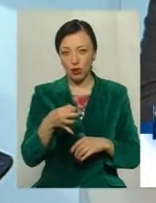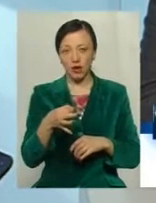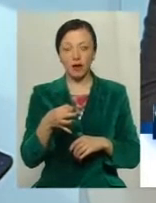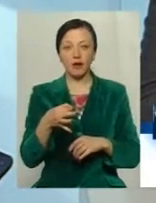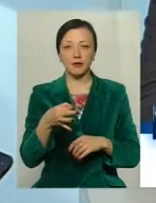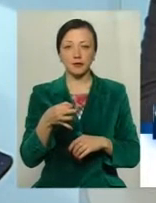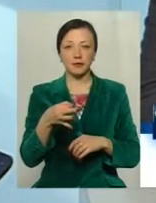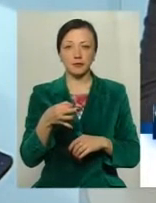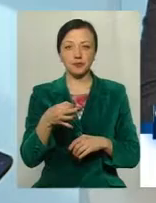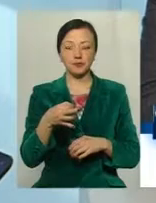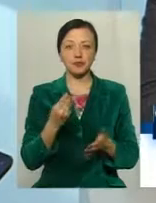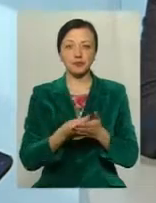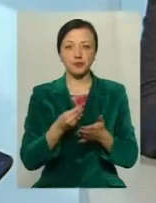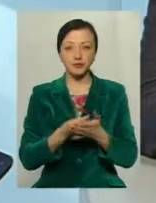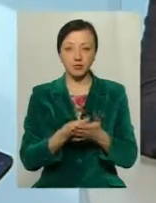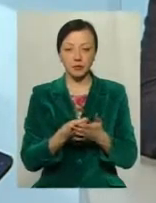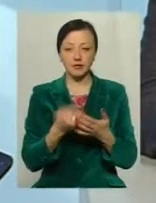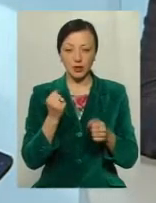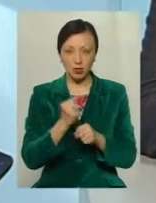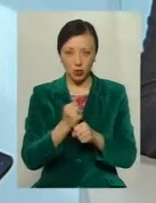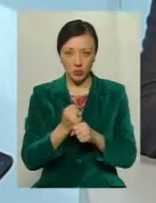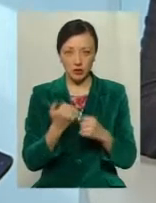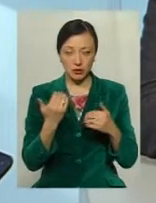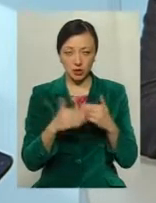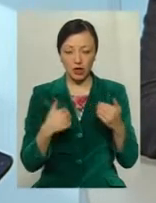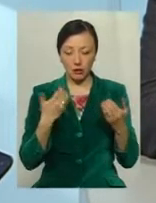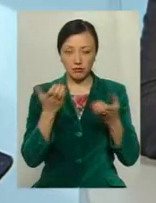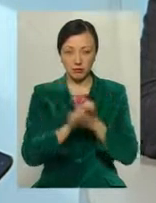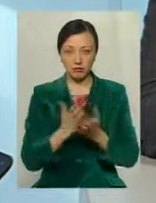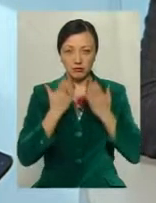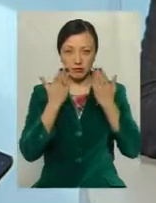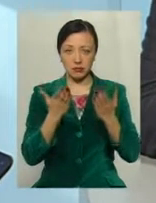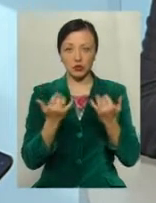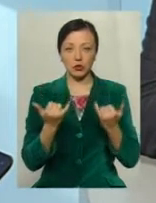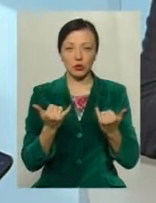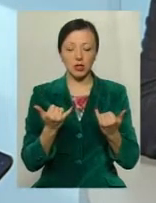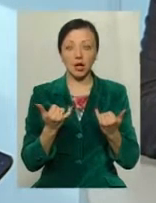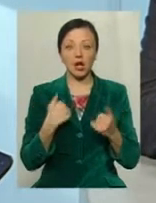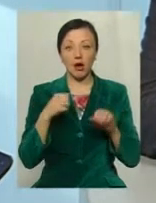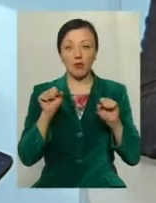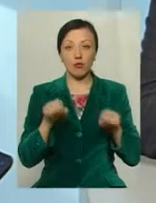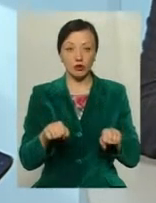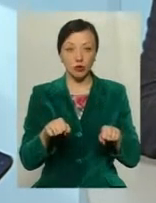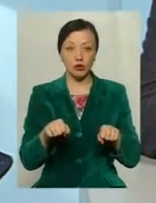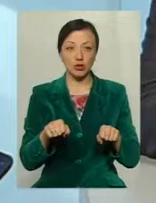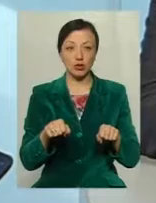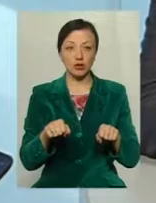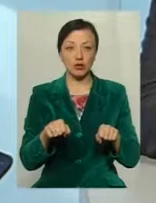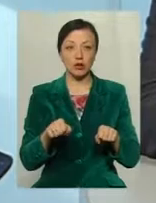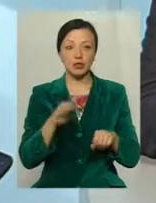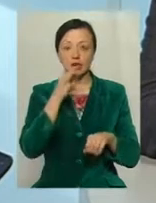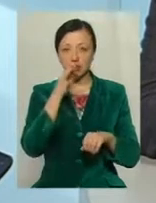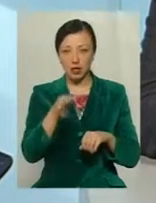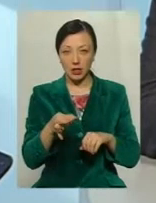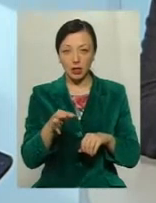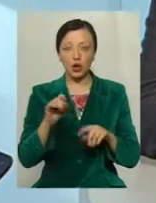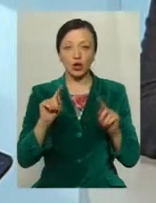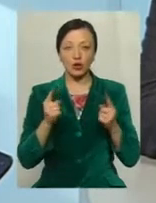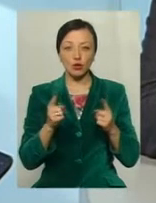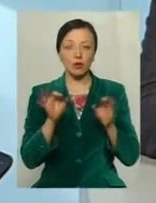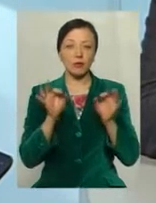нашої постійної комісії, так і на сесії обласної ради. Тому що ми вважаємо, що сьогодні можна більш ефективно використовувати кошти, які сьогодні є. І